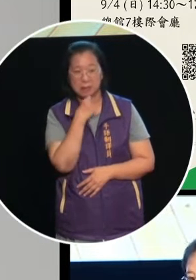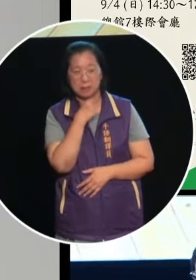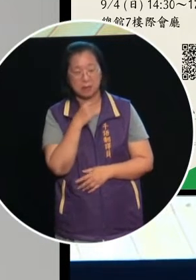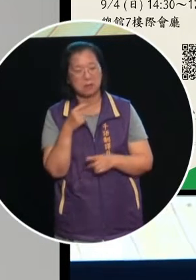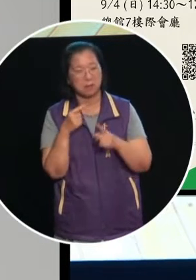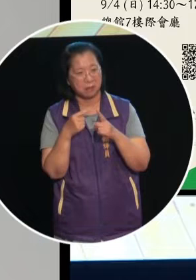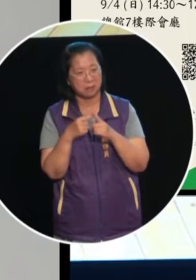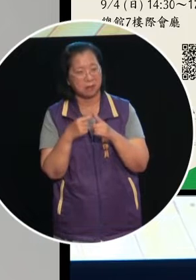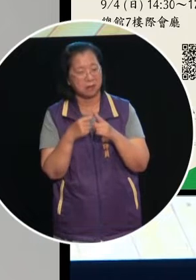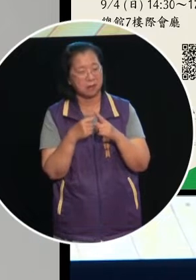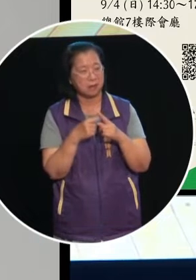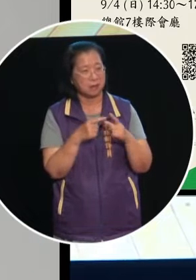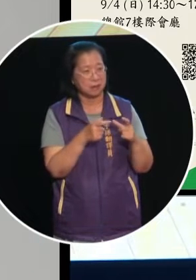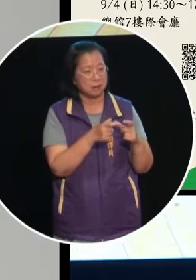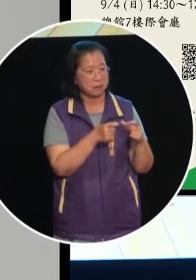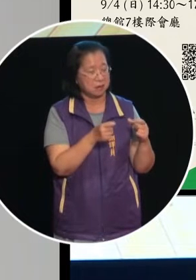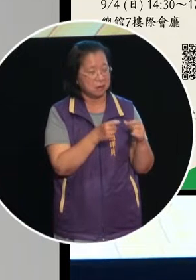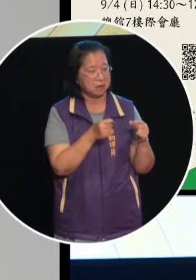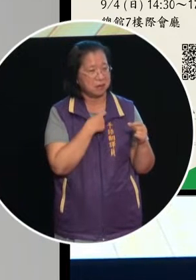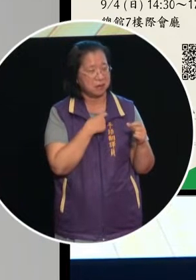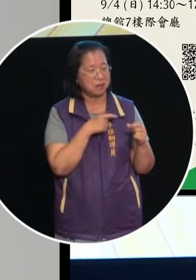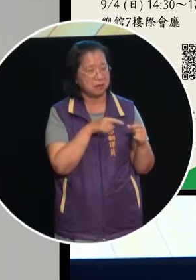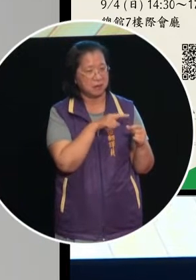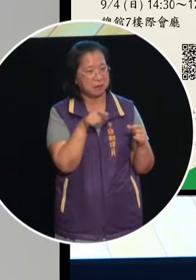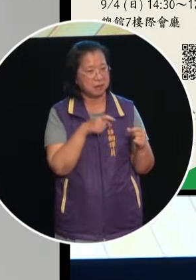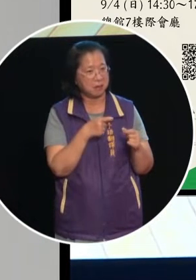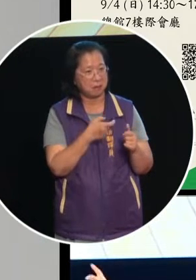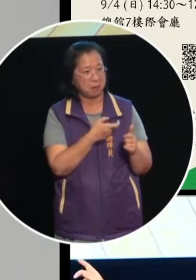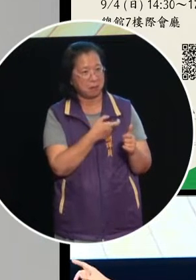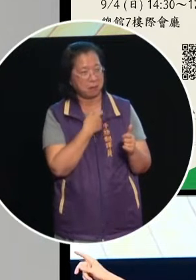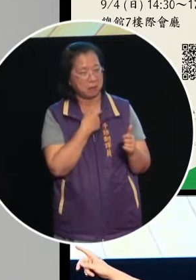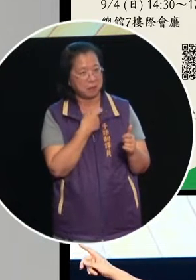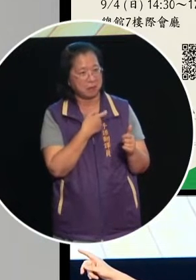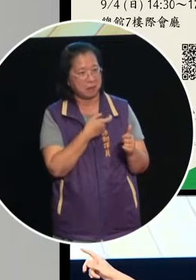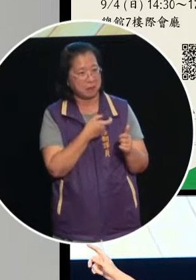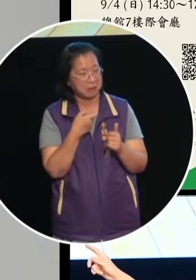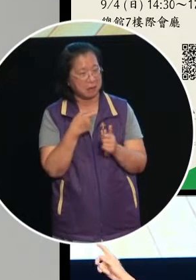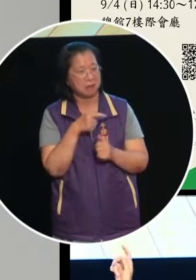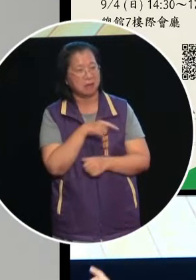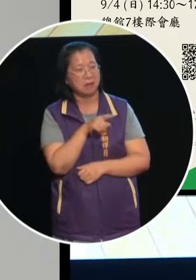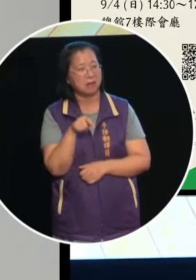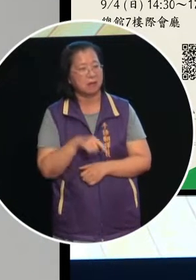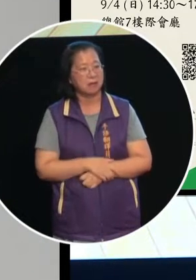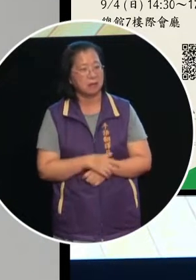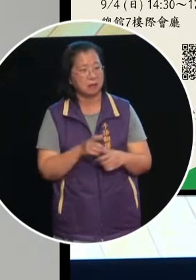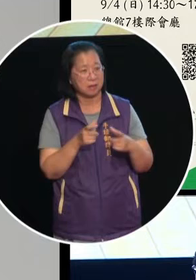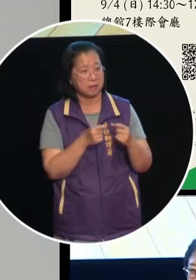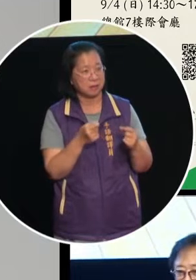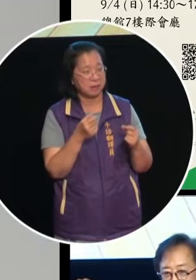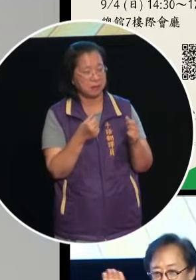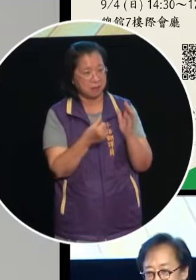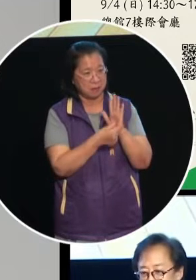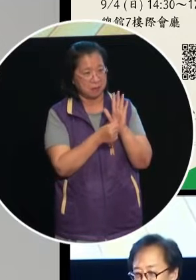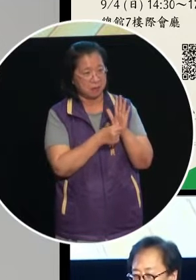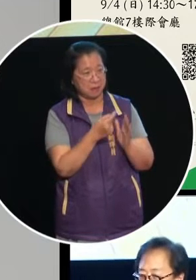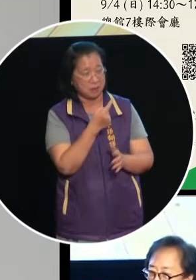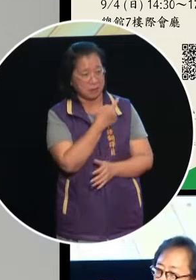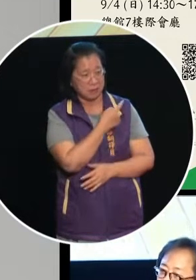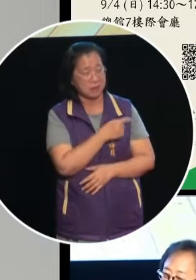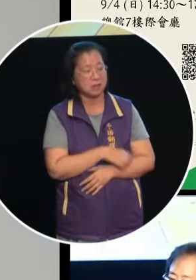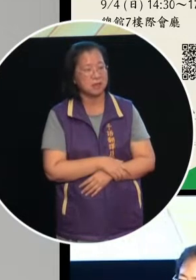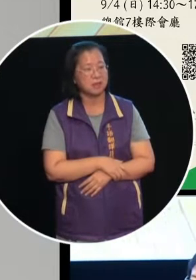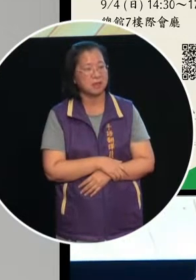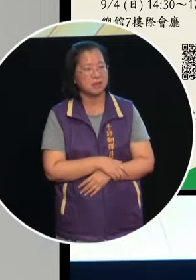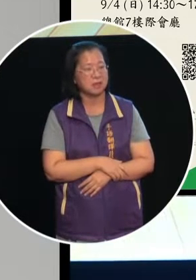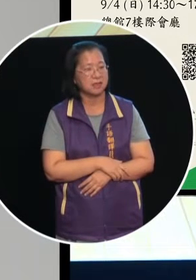台湾人都很日本通，都是日本通，所以知道也应该听说过这个名字清和派。清和派就是安倍